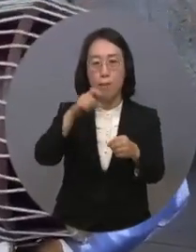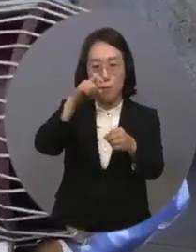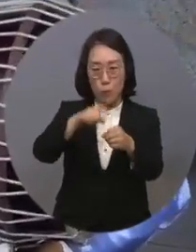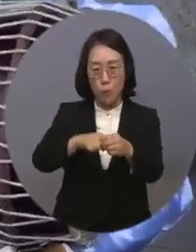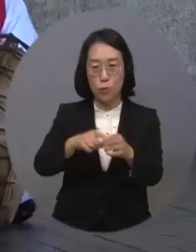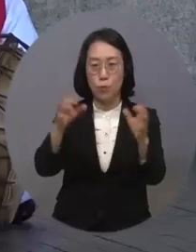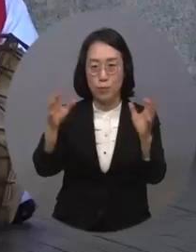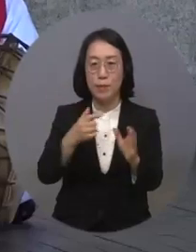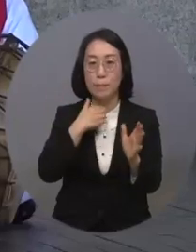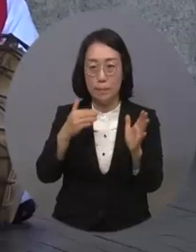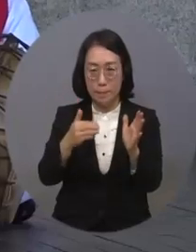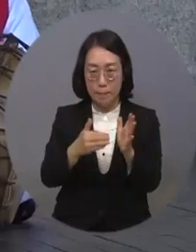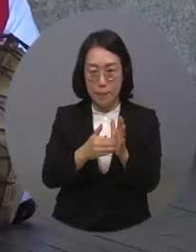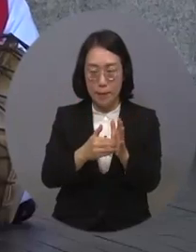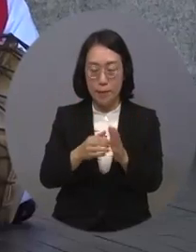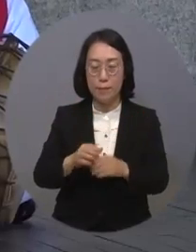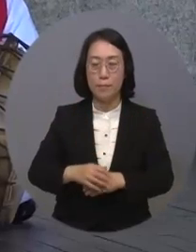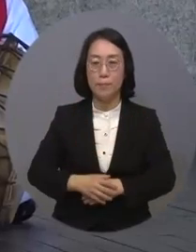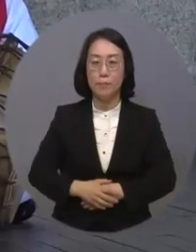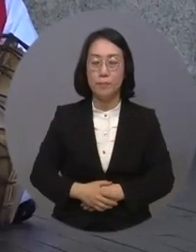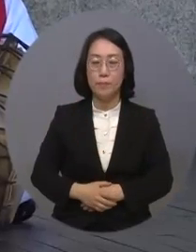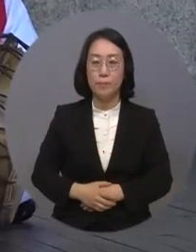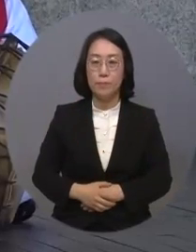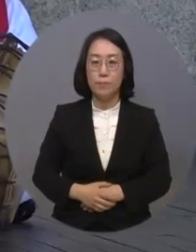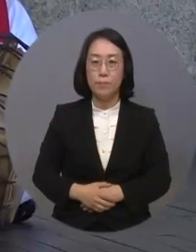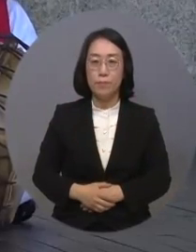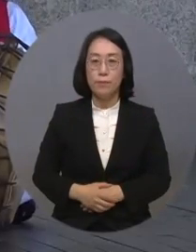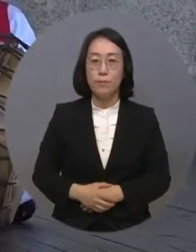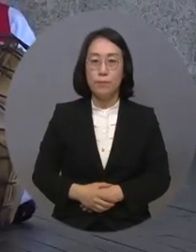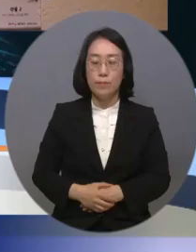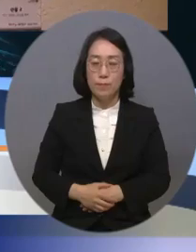마련됐습니다. 복지TV 뉴스 김민경입니다.